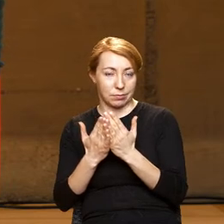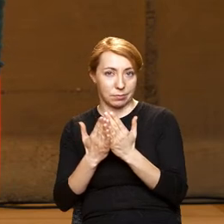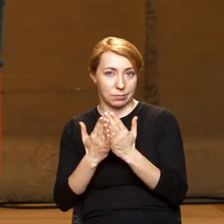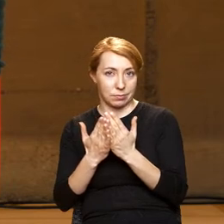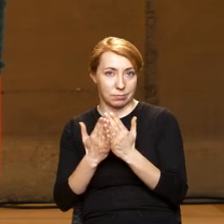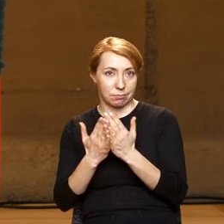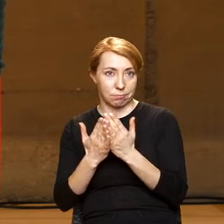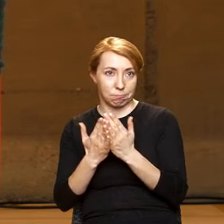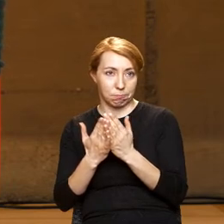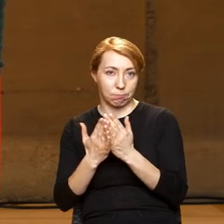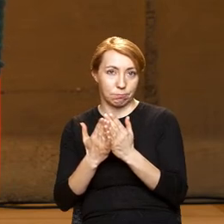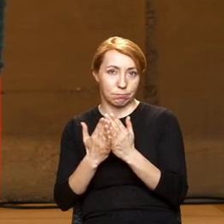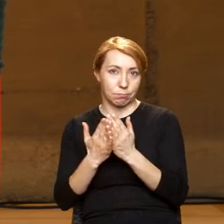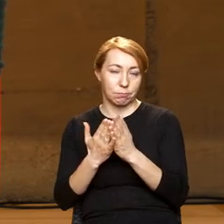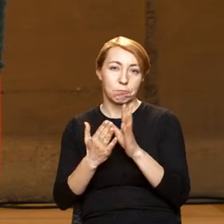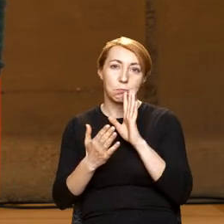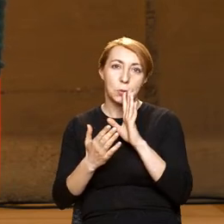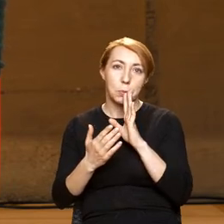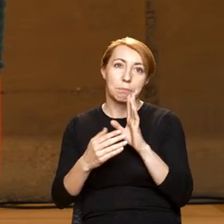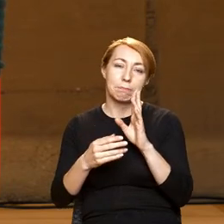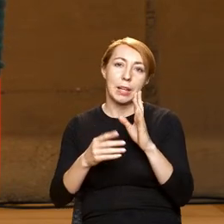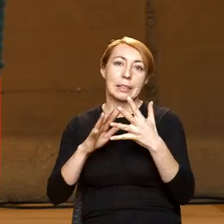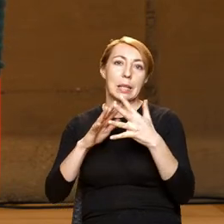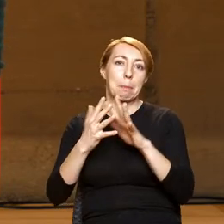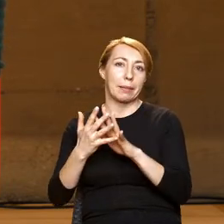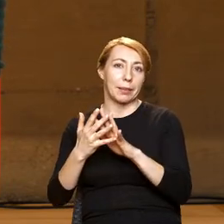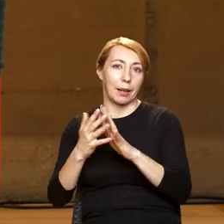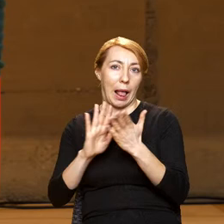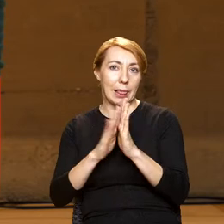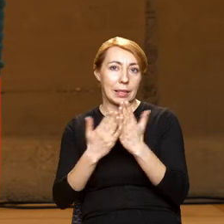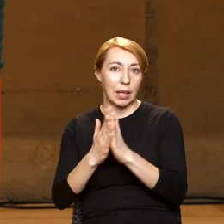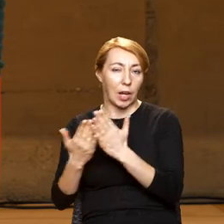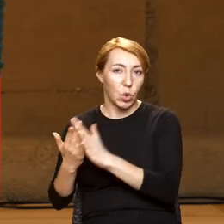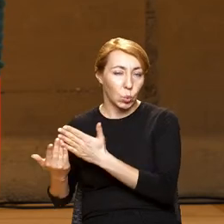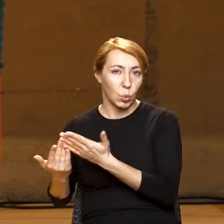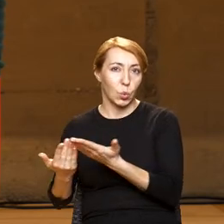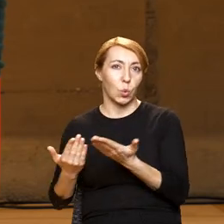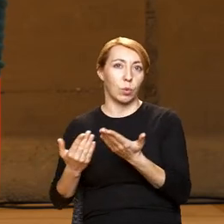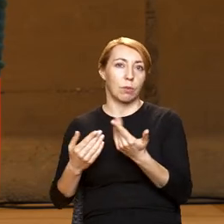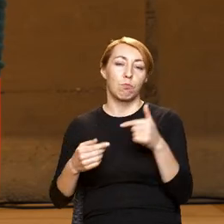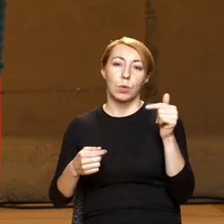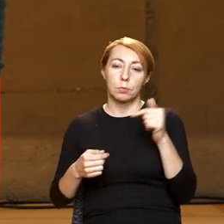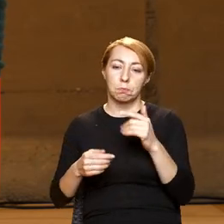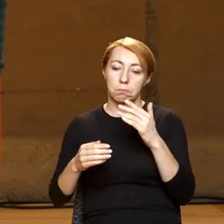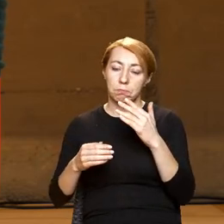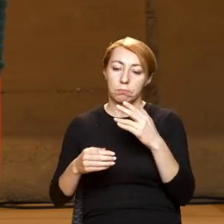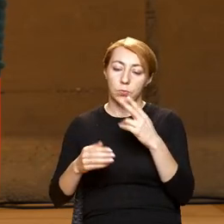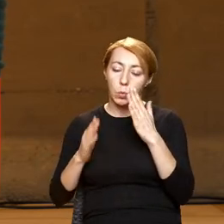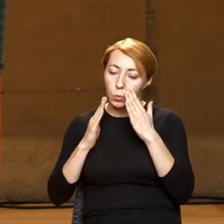jako zabytek literatury zasługuje na uwagę nie tylko